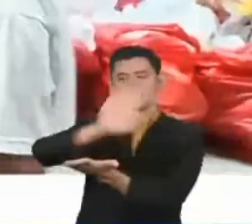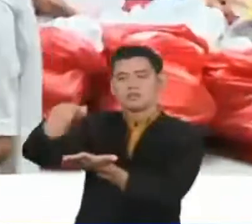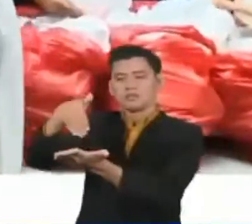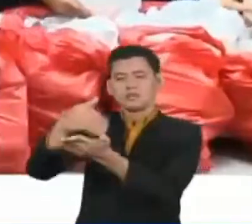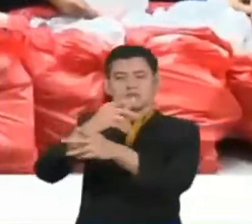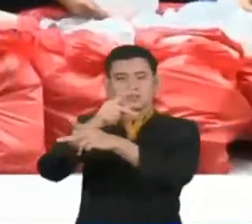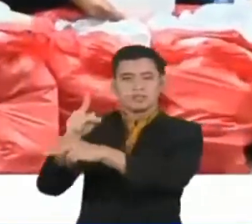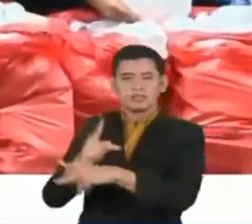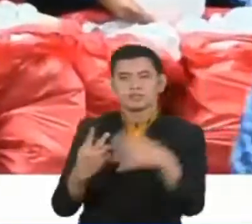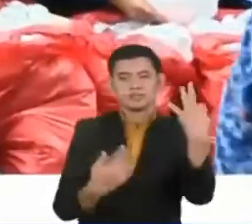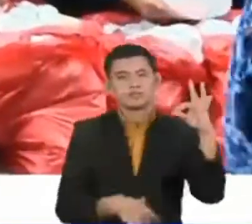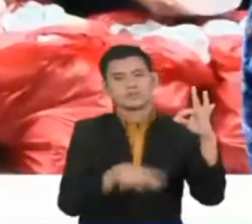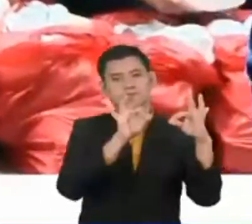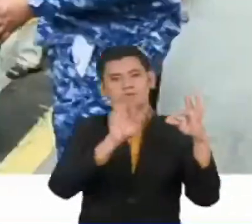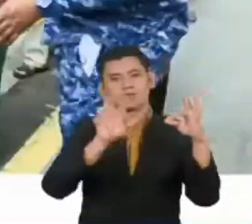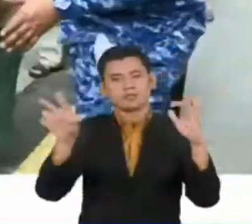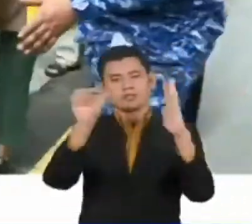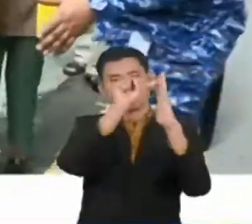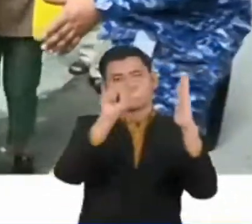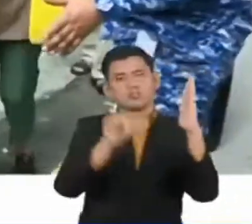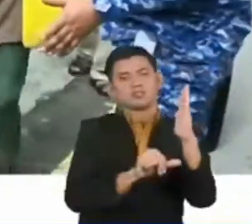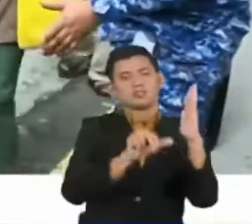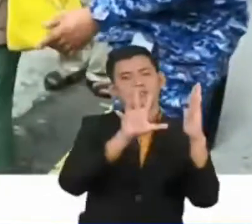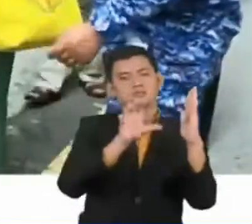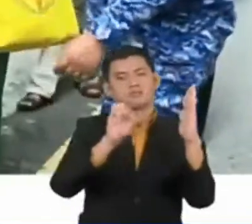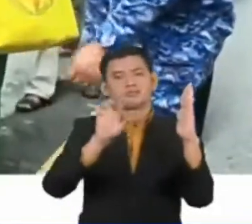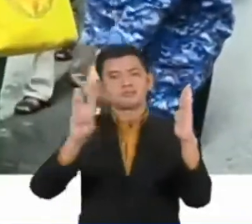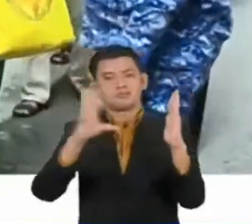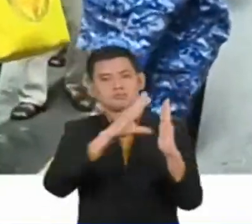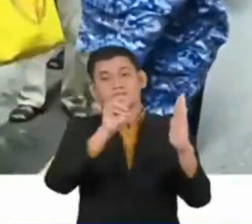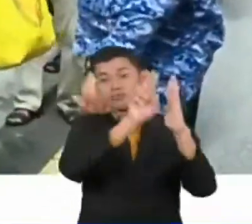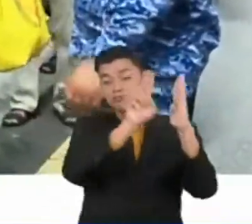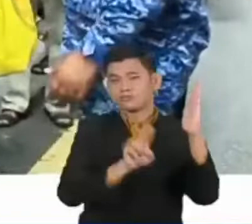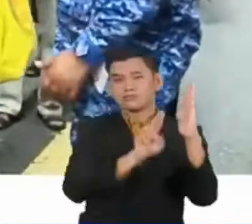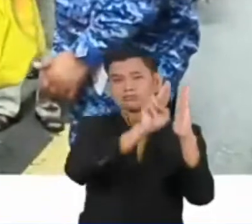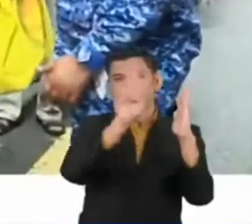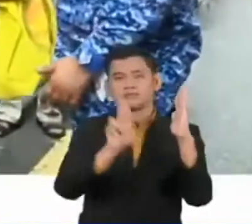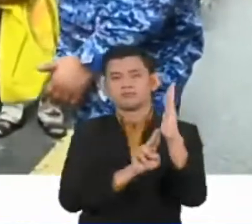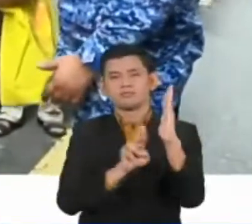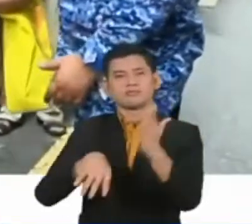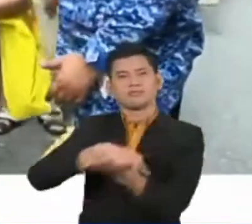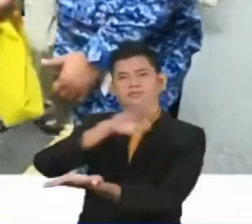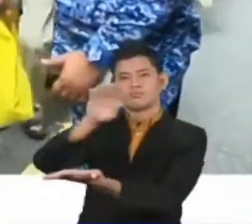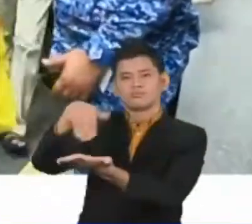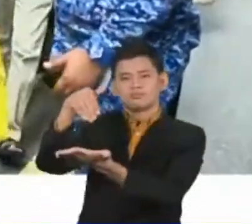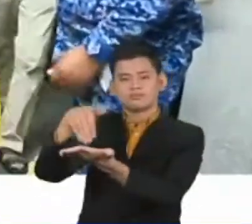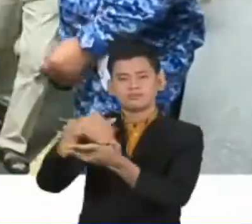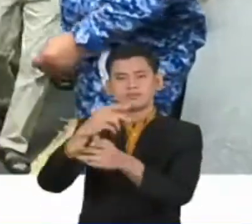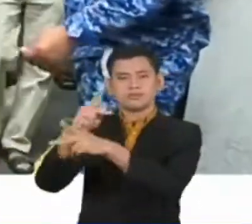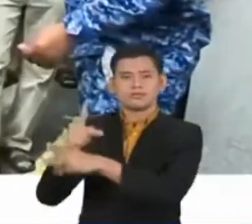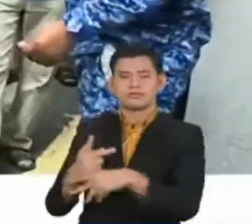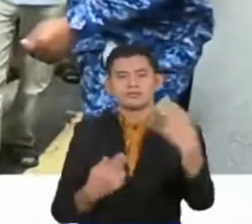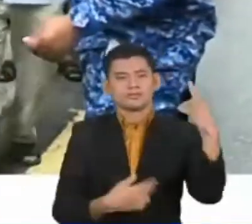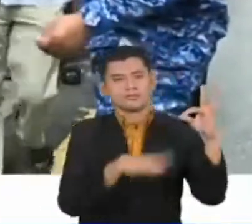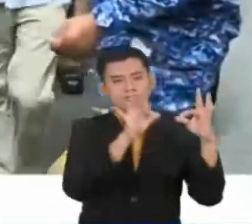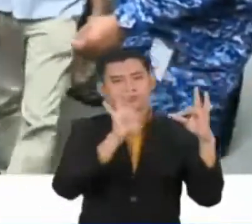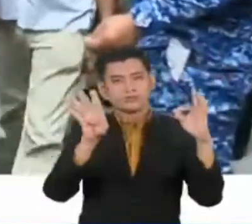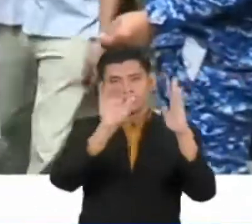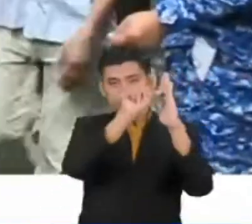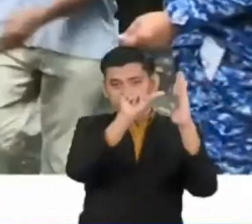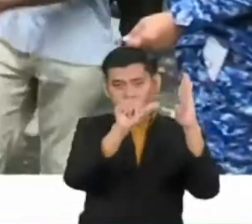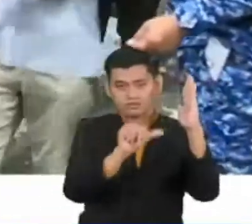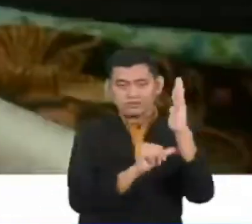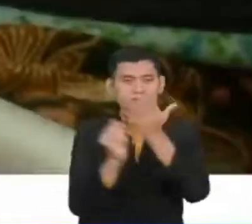1993, Akta 506 serta Peraturan-Peraturan Pusat Jagaan 1994. Akta Kemudahan